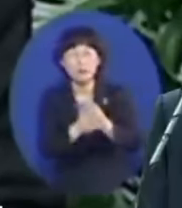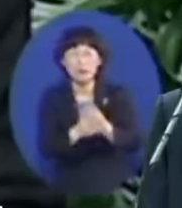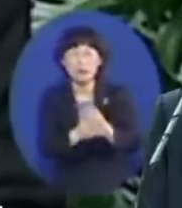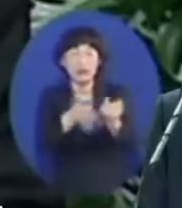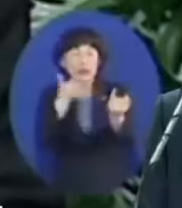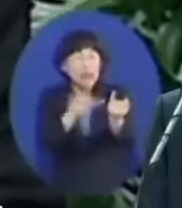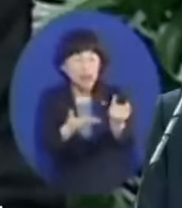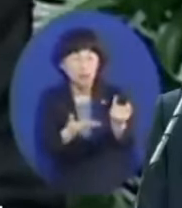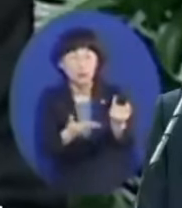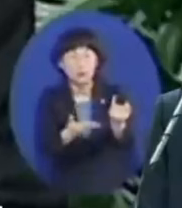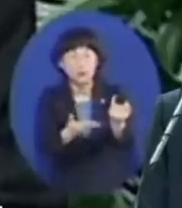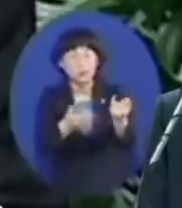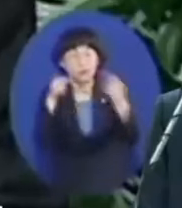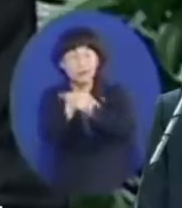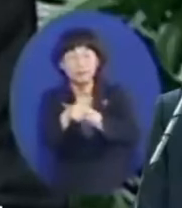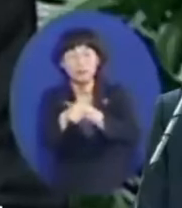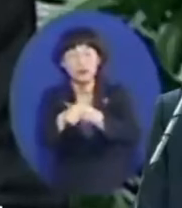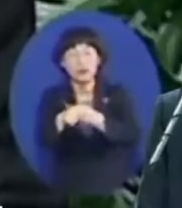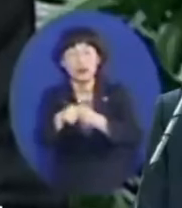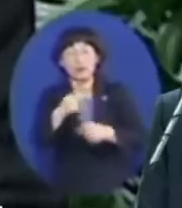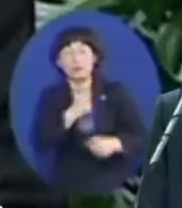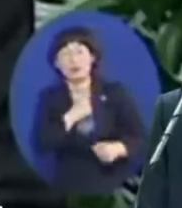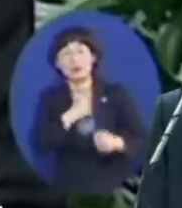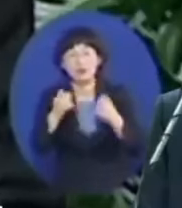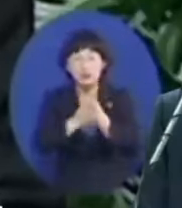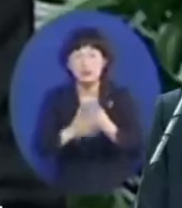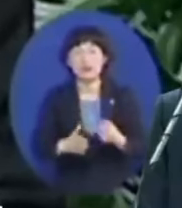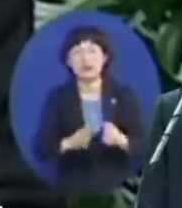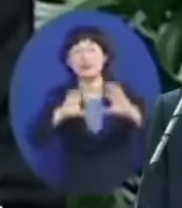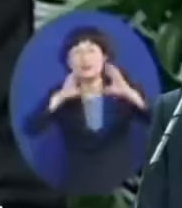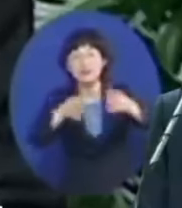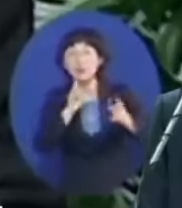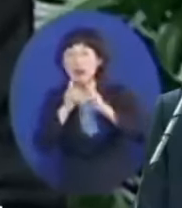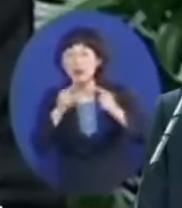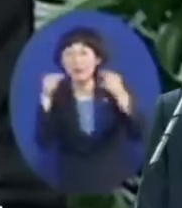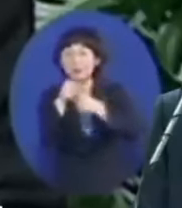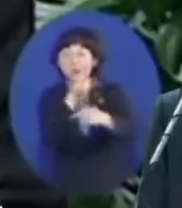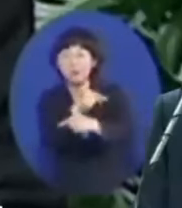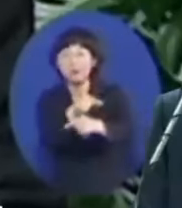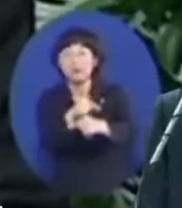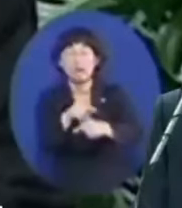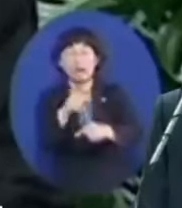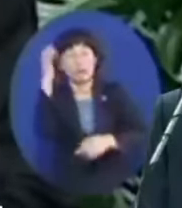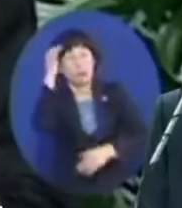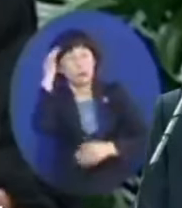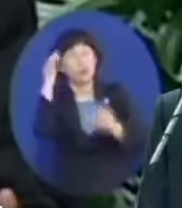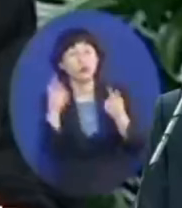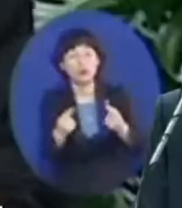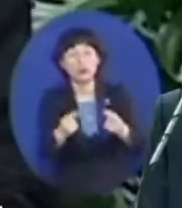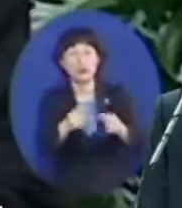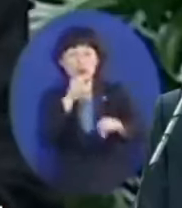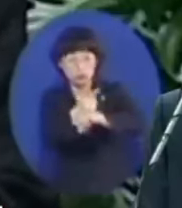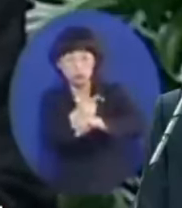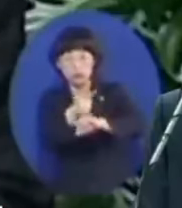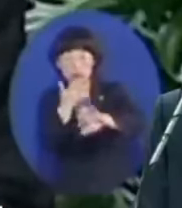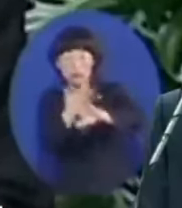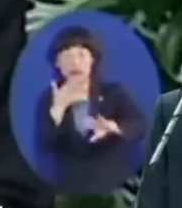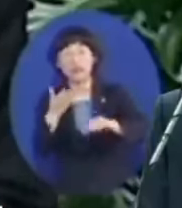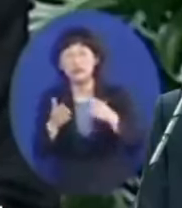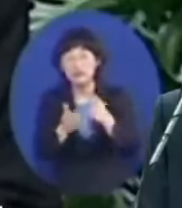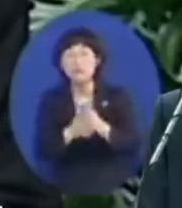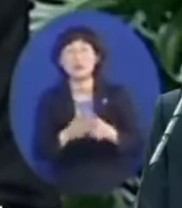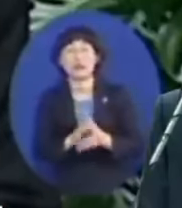달락하면 가져가고 말이 안 통합니다. 세상에 말이 안 통하는 것마다 괴로운 것이 어디 있습니까? 성격이 다르니까